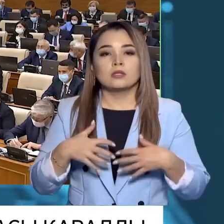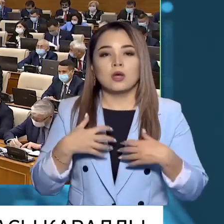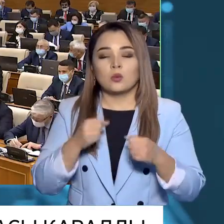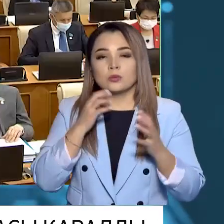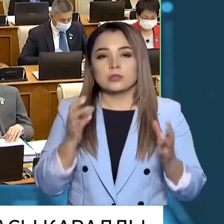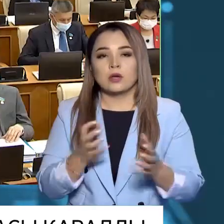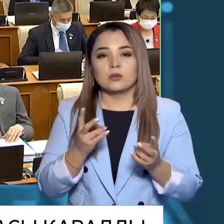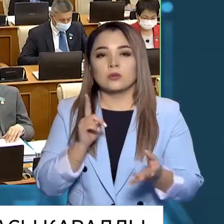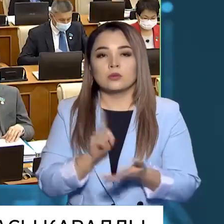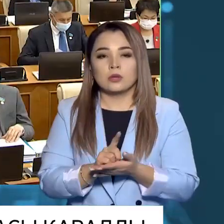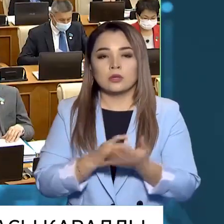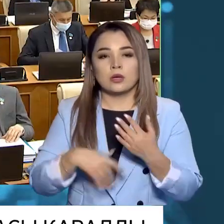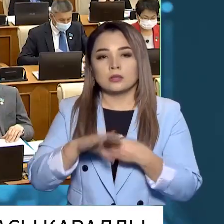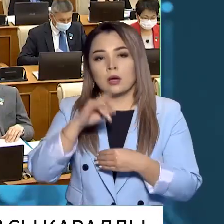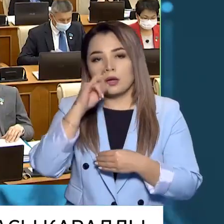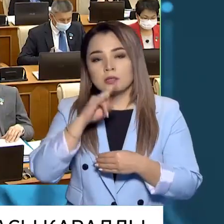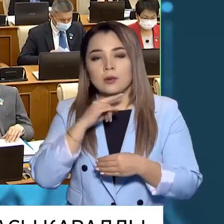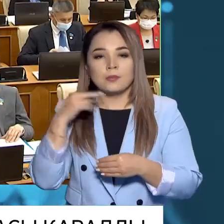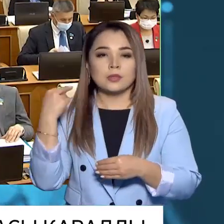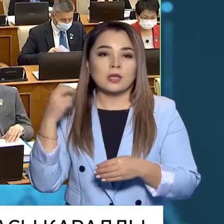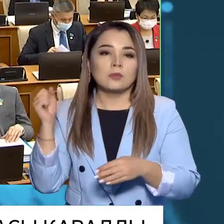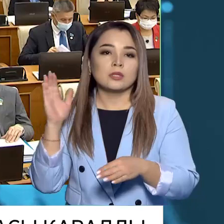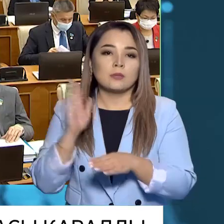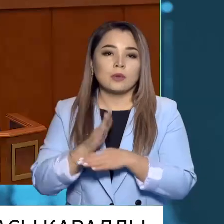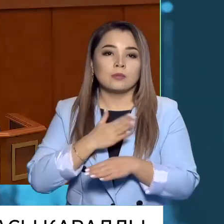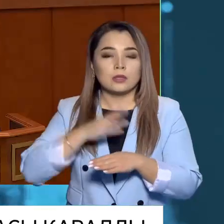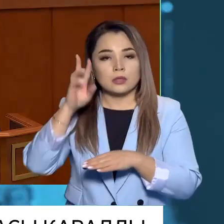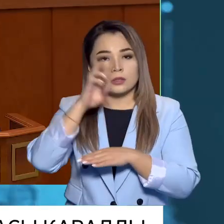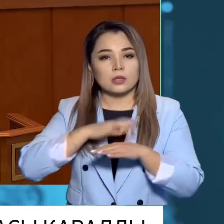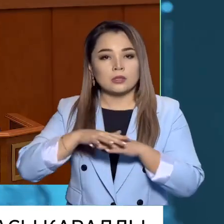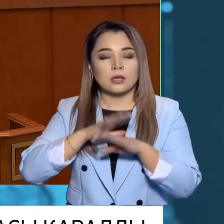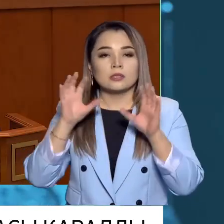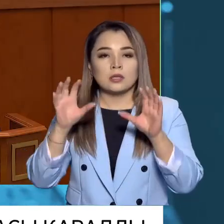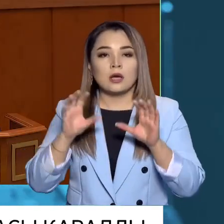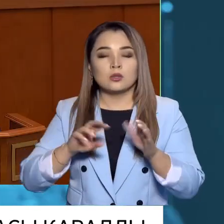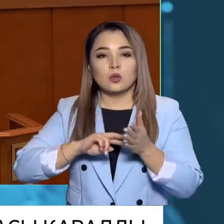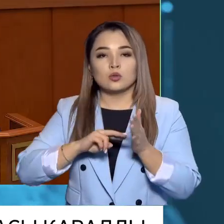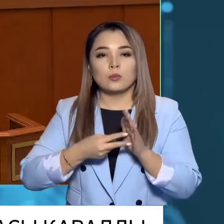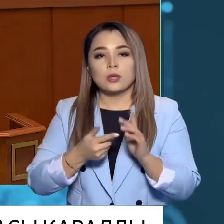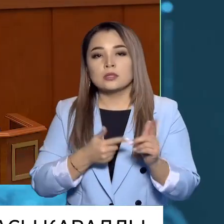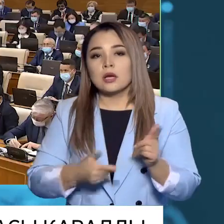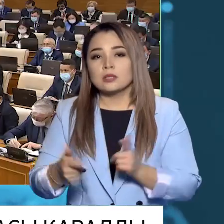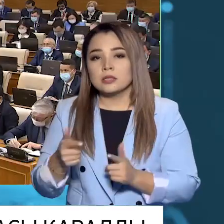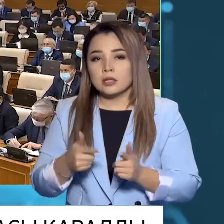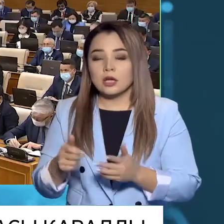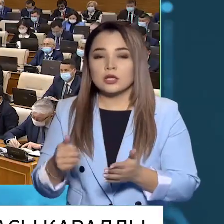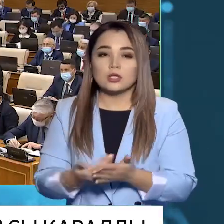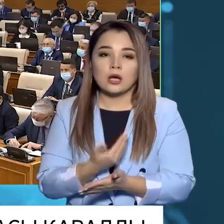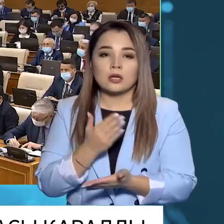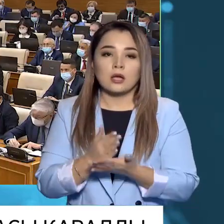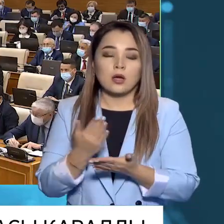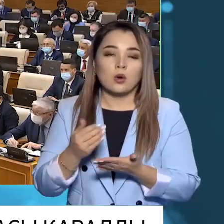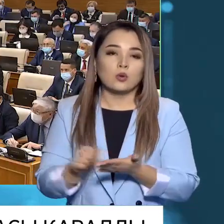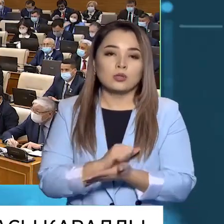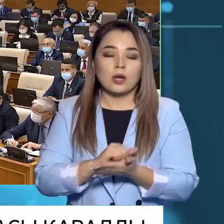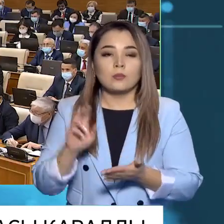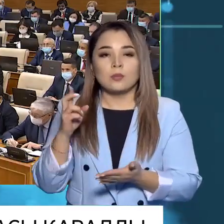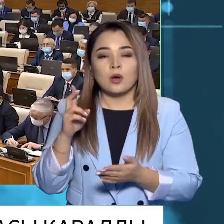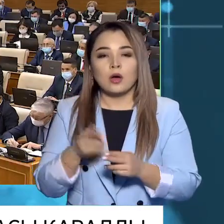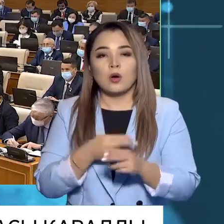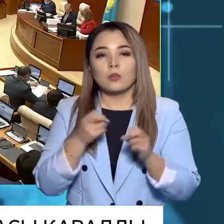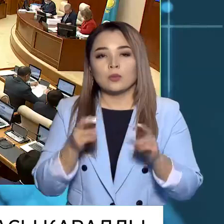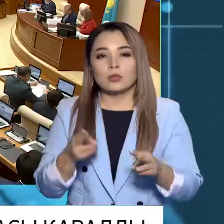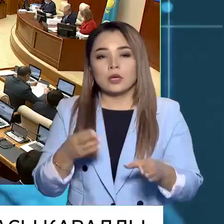үшін Қазақстан президенті тапсырмасы бойынша біздің елде де заң жобасы әзірленді. Жаңа құжат биологиялық қауіпсіздік